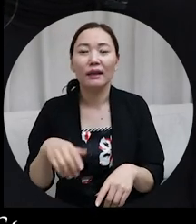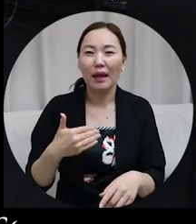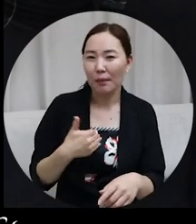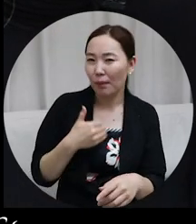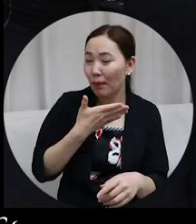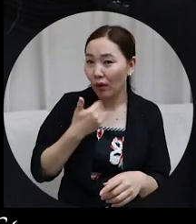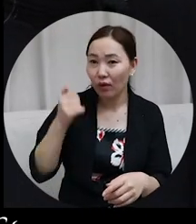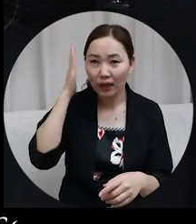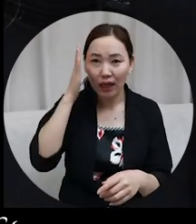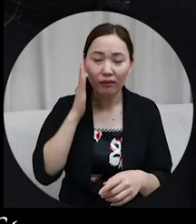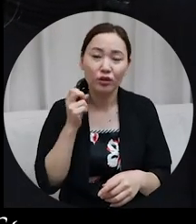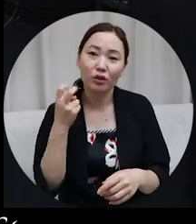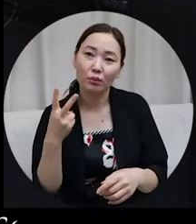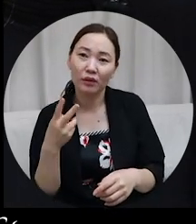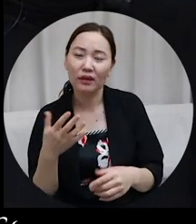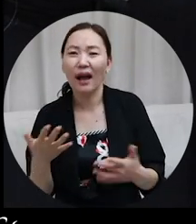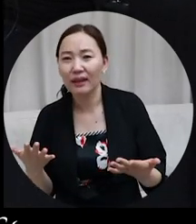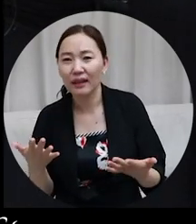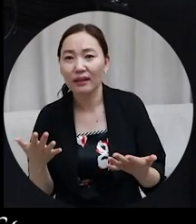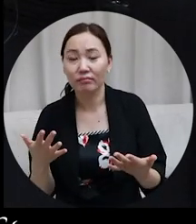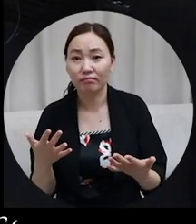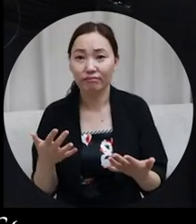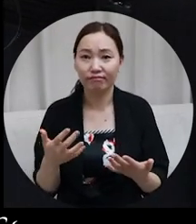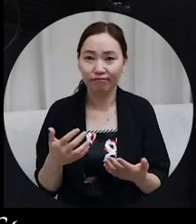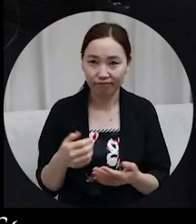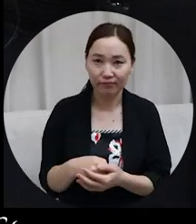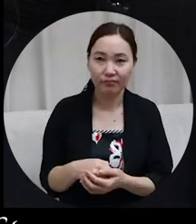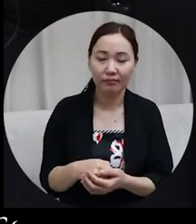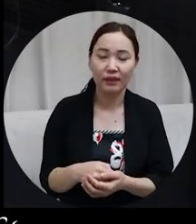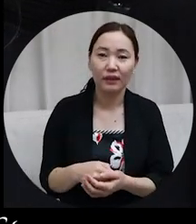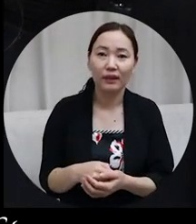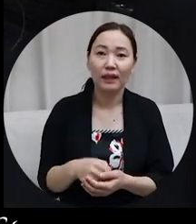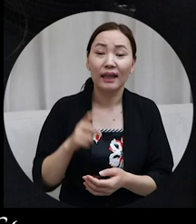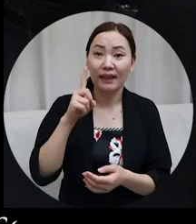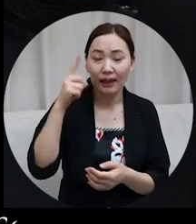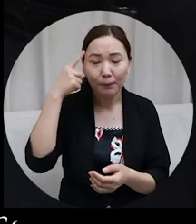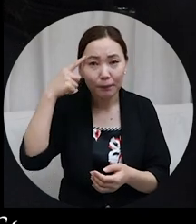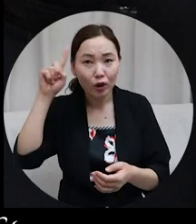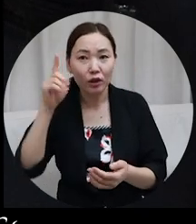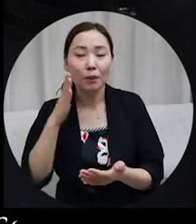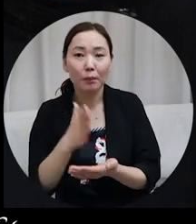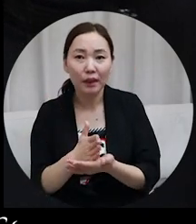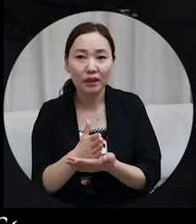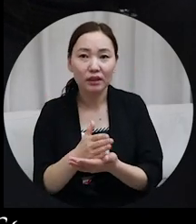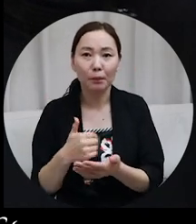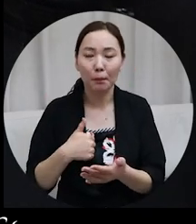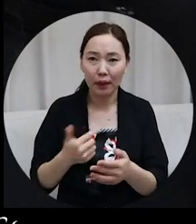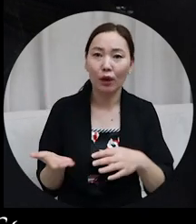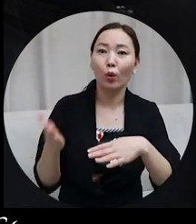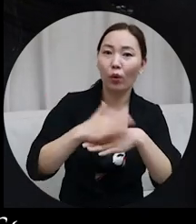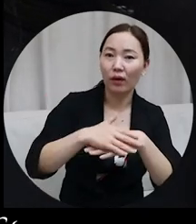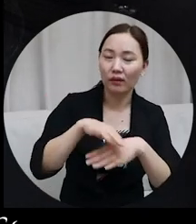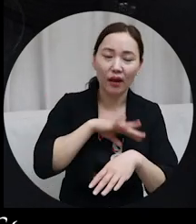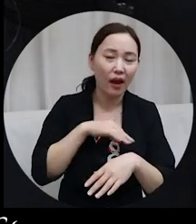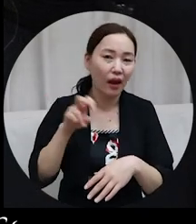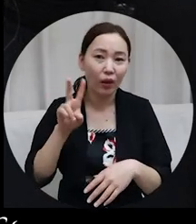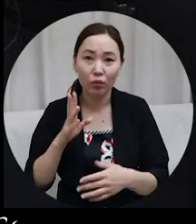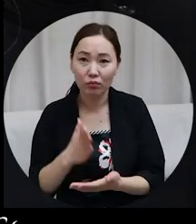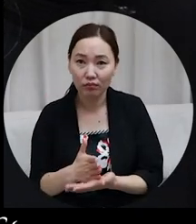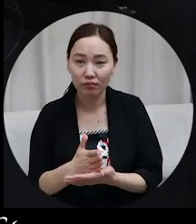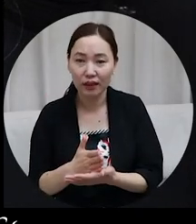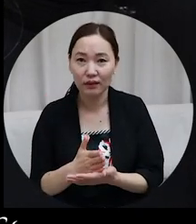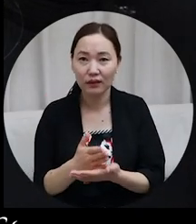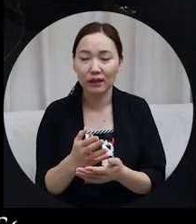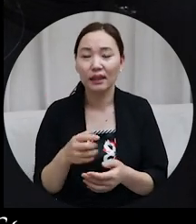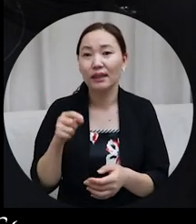өөрөө л амжирлуулаад байгаа юм шиг тэгж л бодогд юм билээ. Тэгээ нэг үеийнхаагийн нэг цохол дээр гардаг штэ би дүхэнгээ амьдрдаг гэд